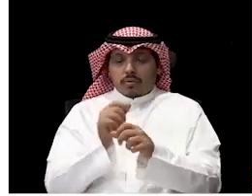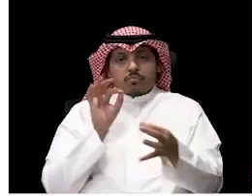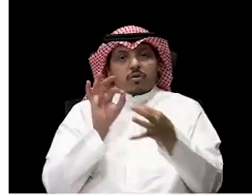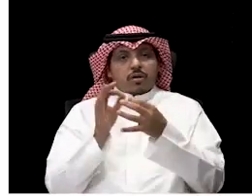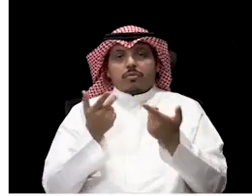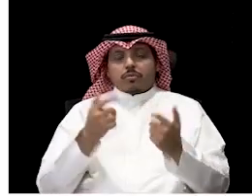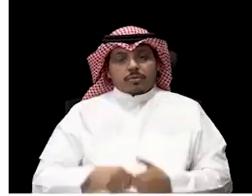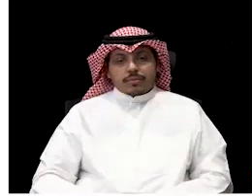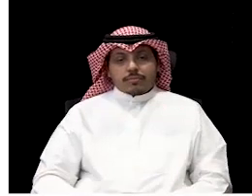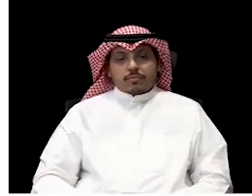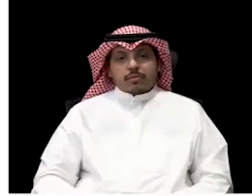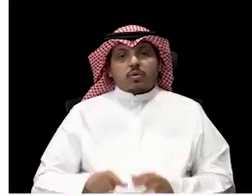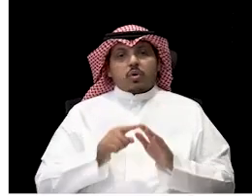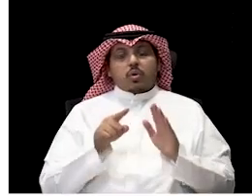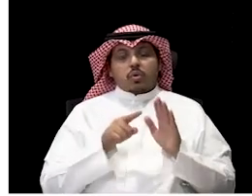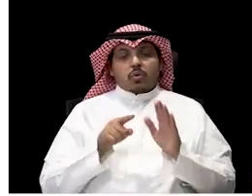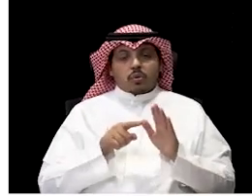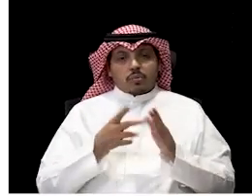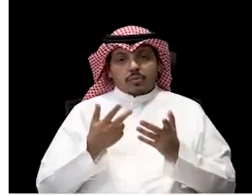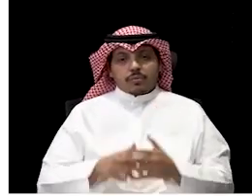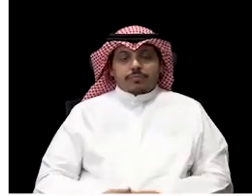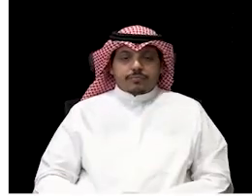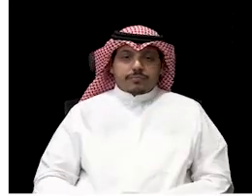مناسبة؟ ما هي الشروط؟